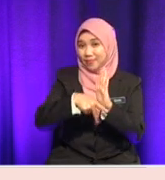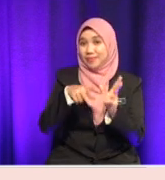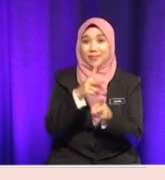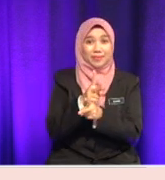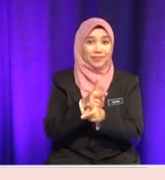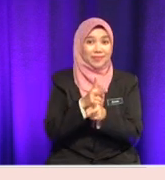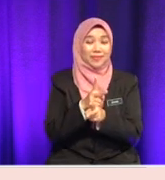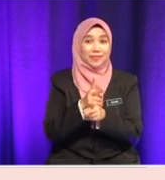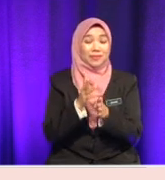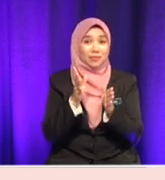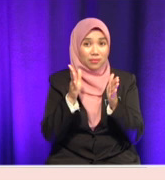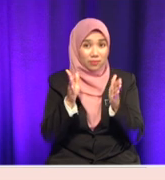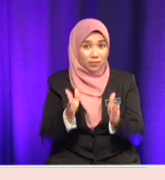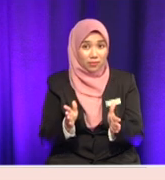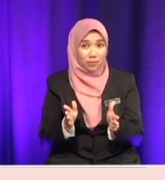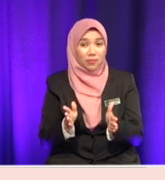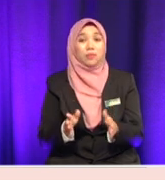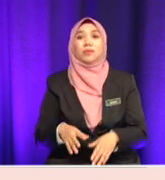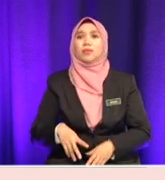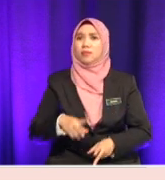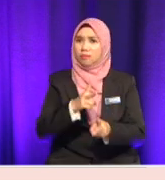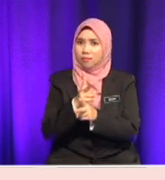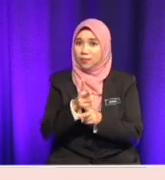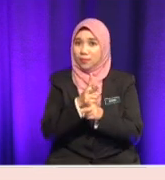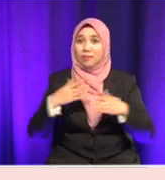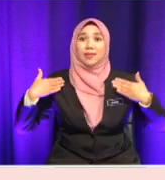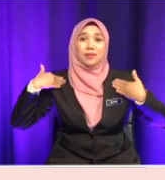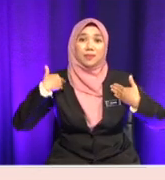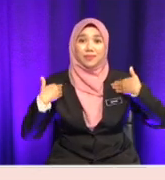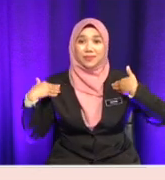ialah orang yang memelihara binatang